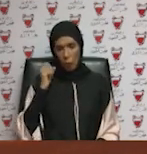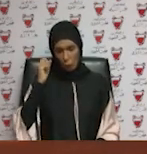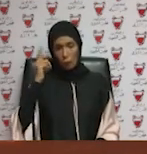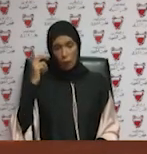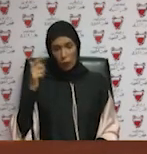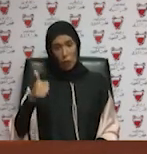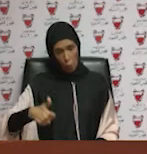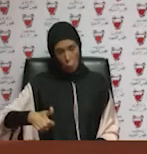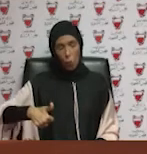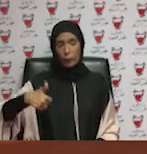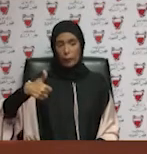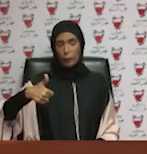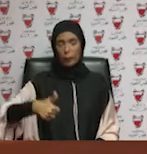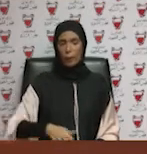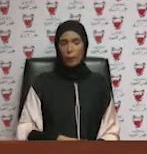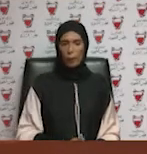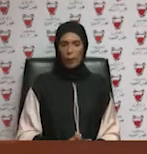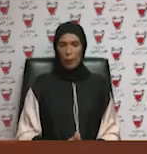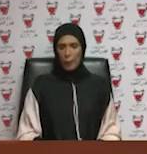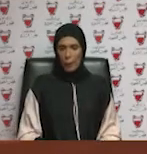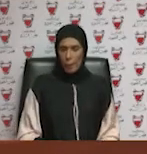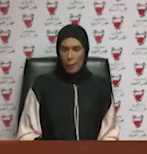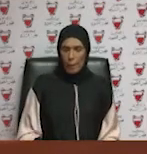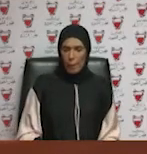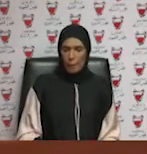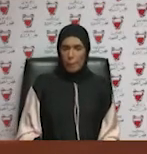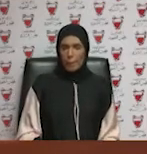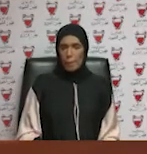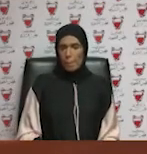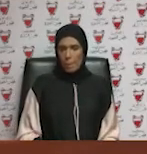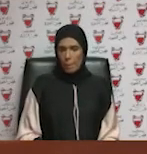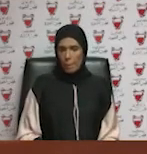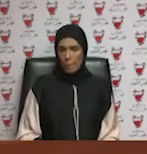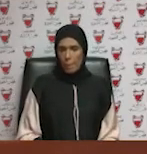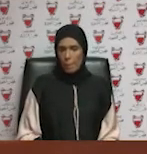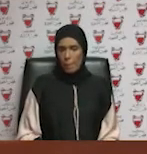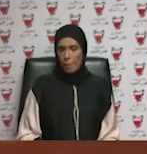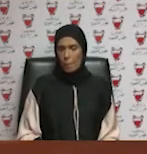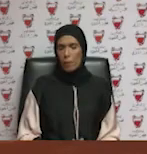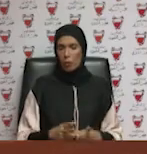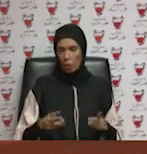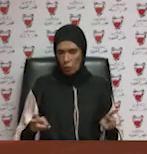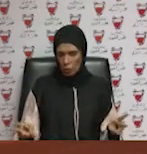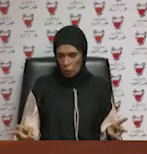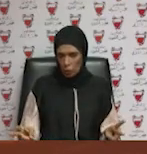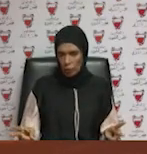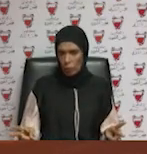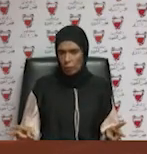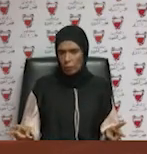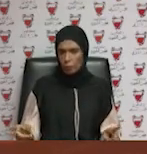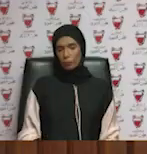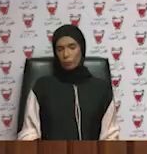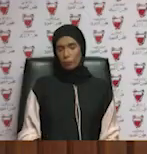طيبة، والنية قد يعني قد الزملاء الأعضاء كتبوها وأنا أتفق معهم، نحن نهتم بالتعليم